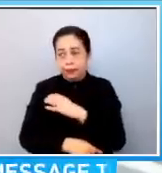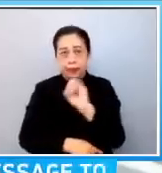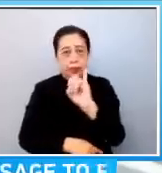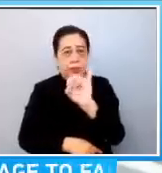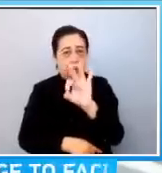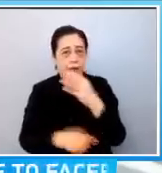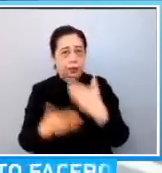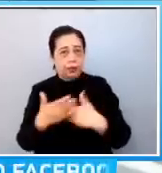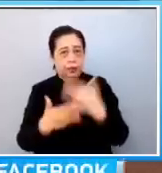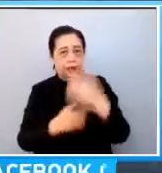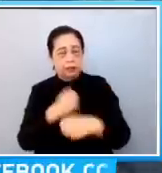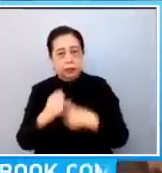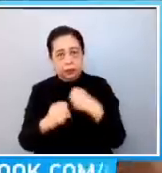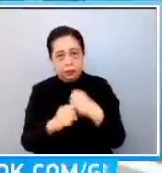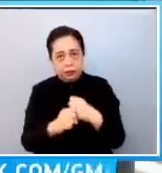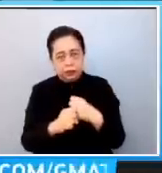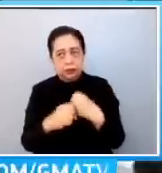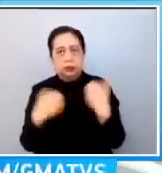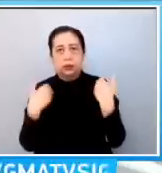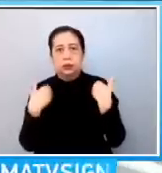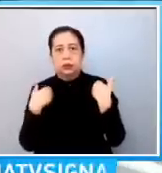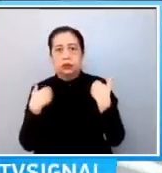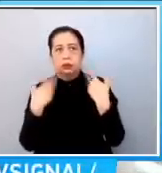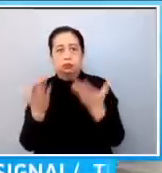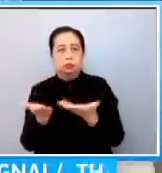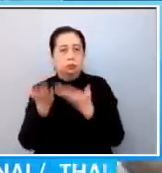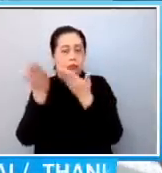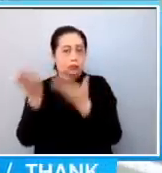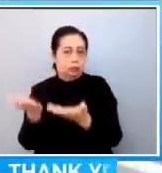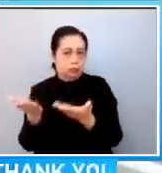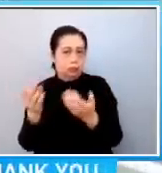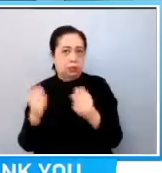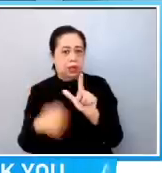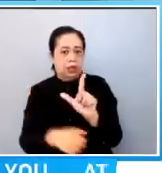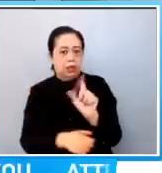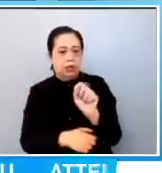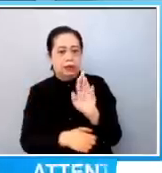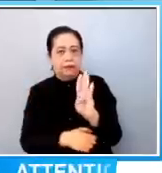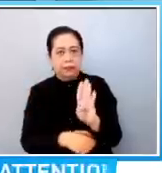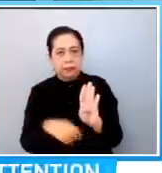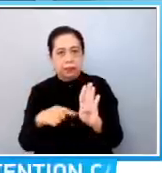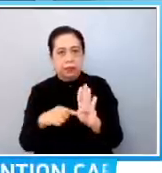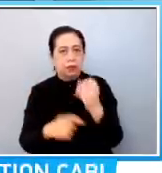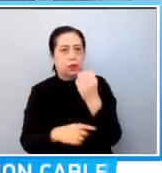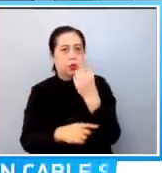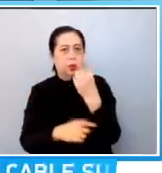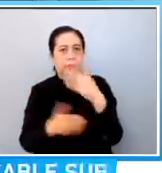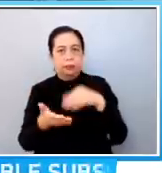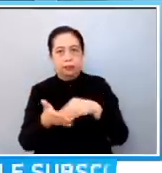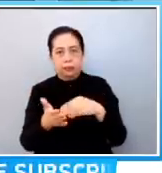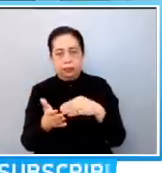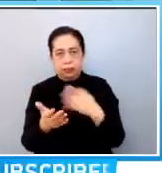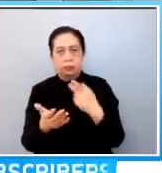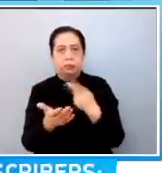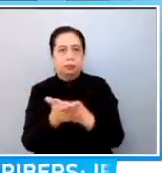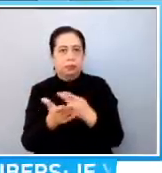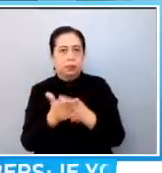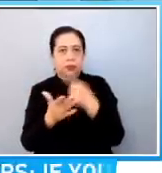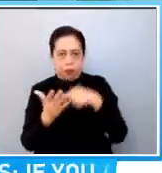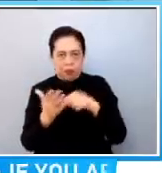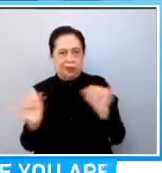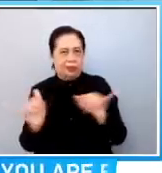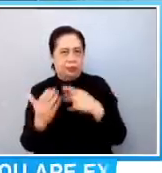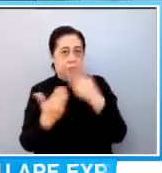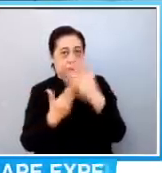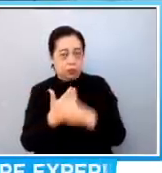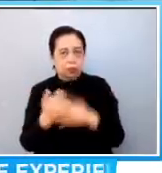year, ay meron naman nakasalang or isasalang yung LTFRB na 12 billion pesos for this program para sa